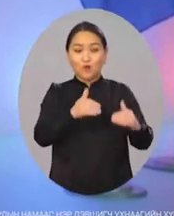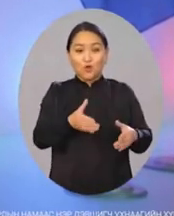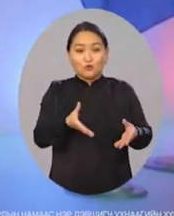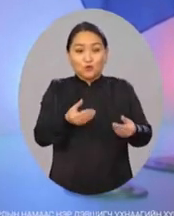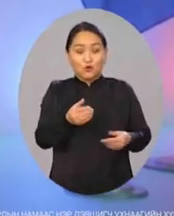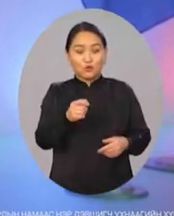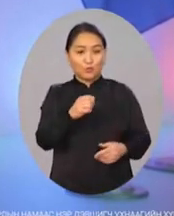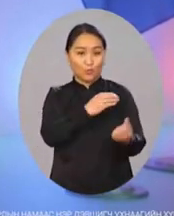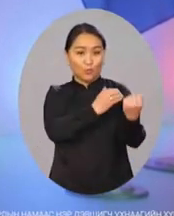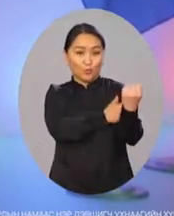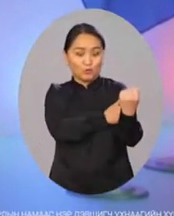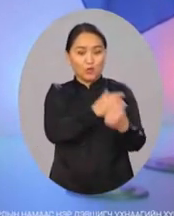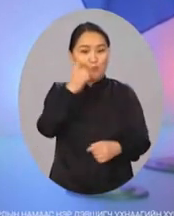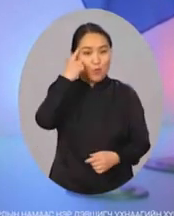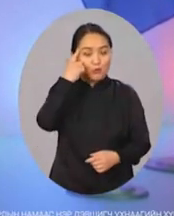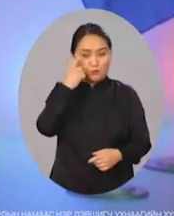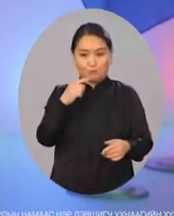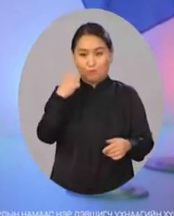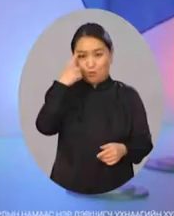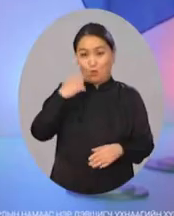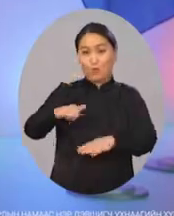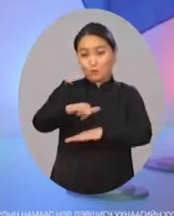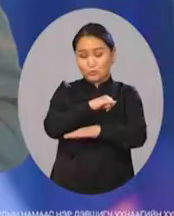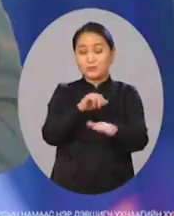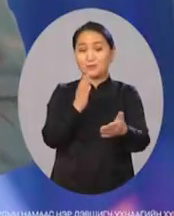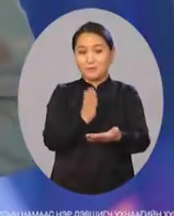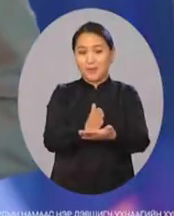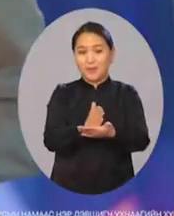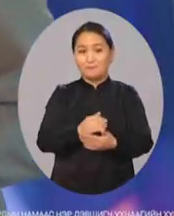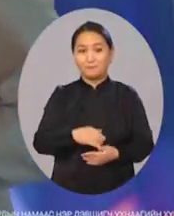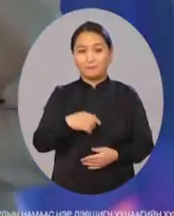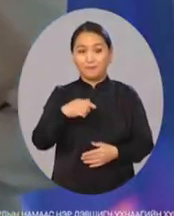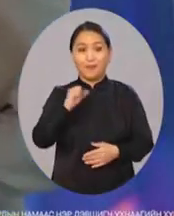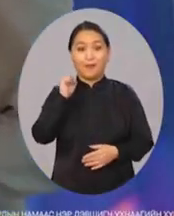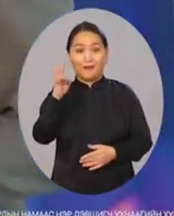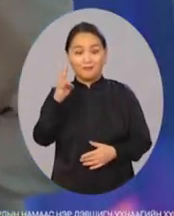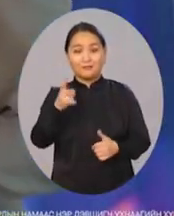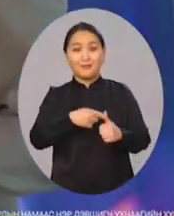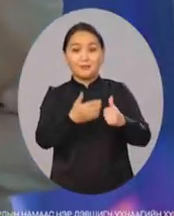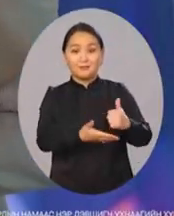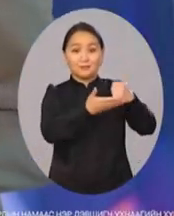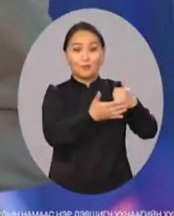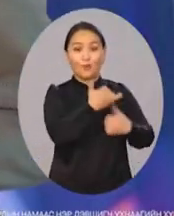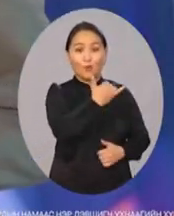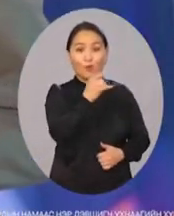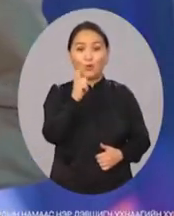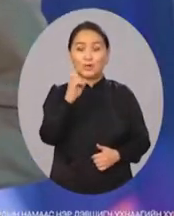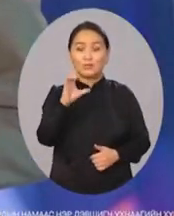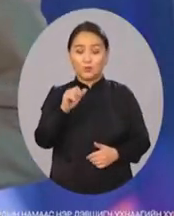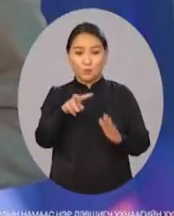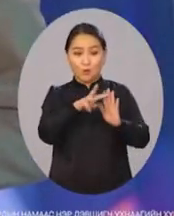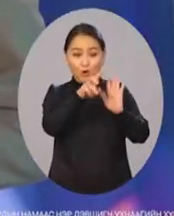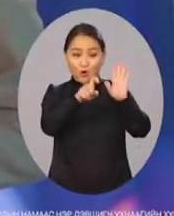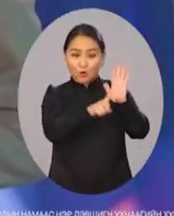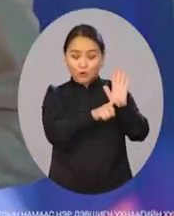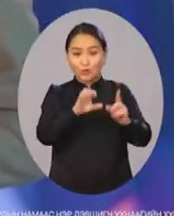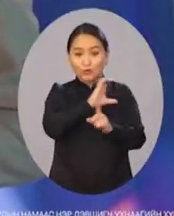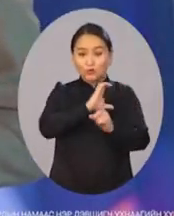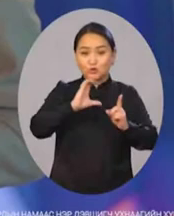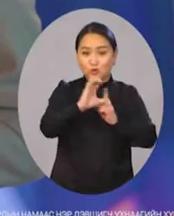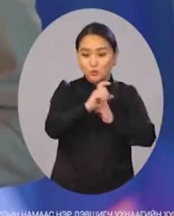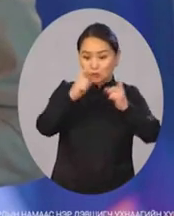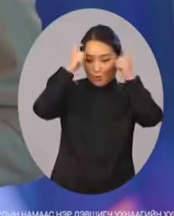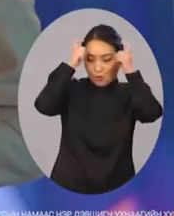хөгжүүлэх, зөвлөн хүчний бодлого хэрэгжүүлэх нөхцөл боломж манай улсад бий. Тиймээс Монгол Ардын намаас нэр дэвшигч Ухнаагийн хөрөлсөхийн мөрийн